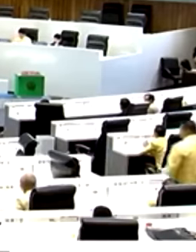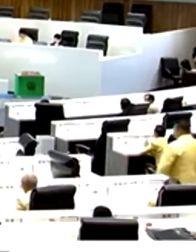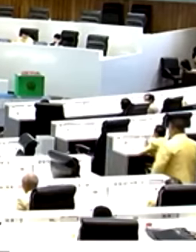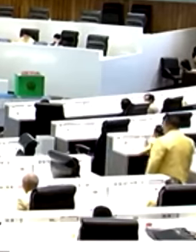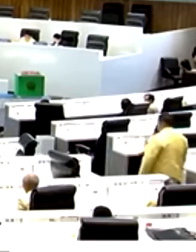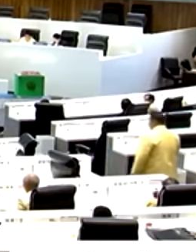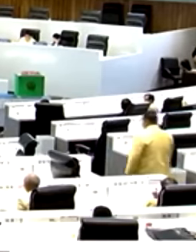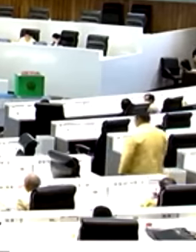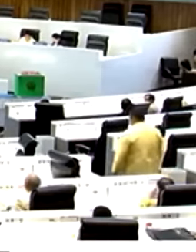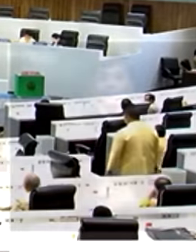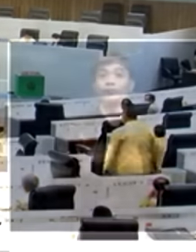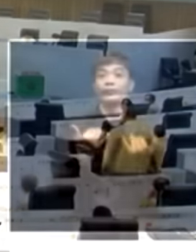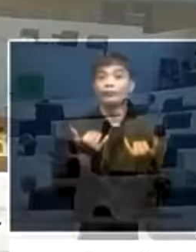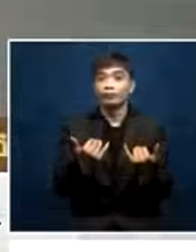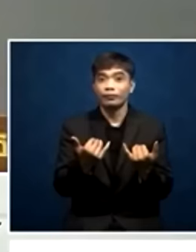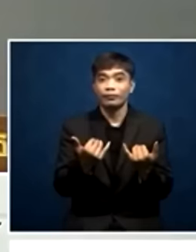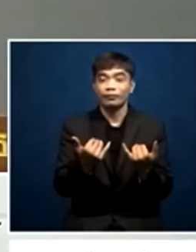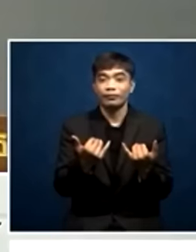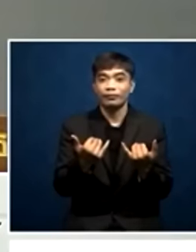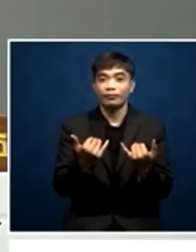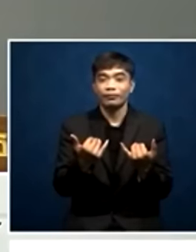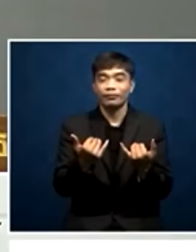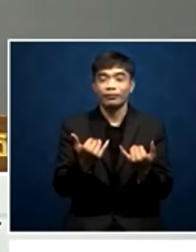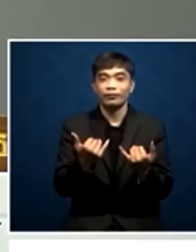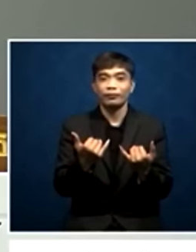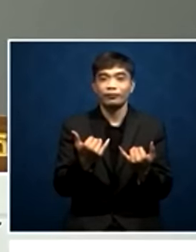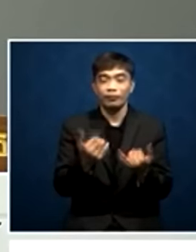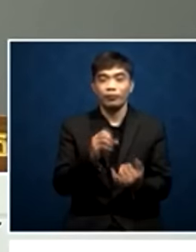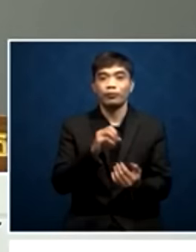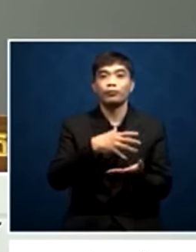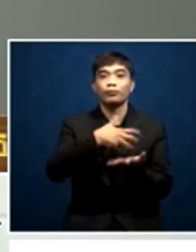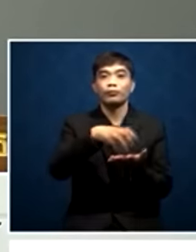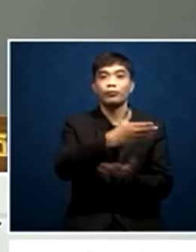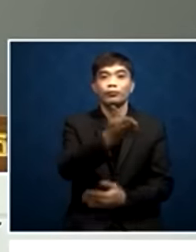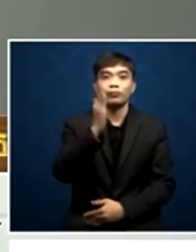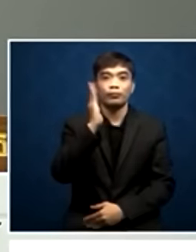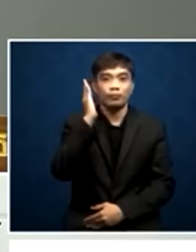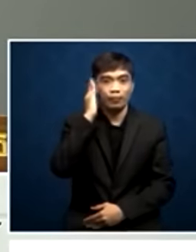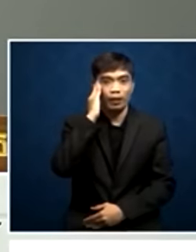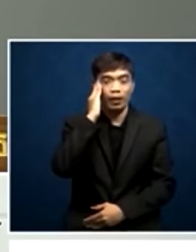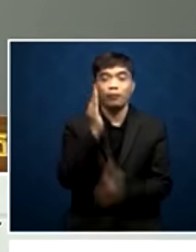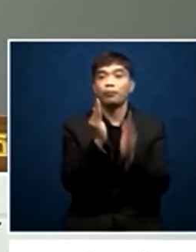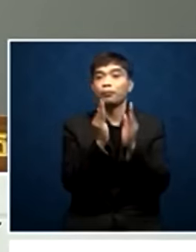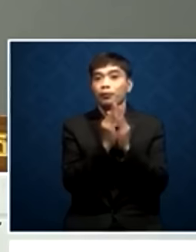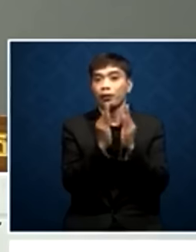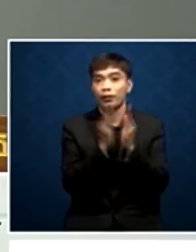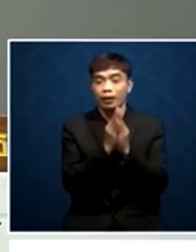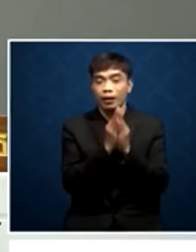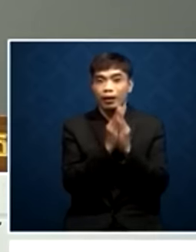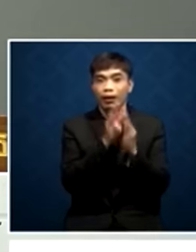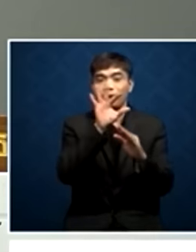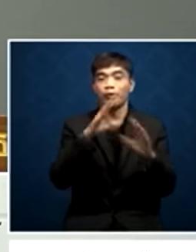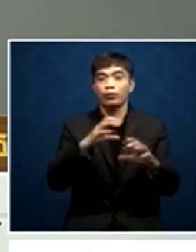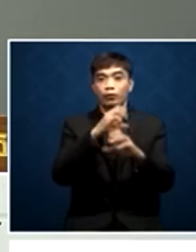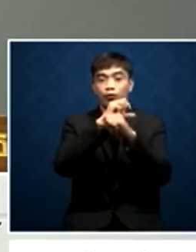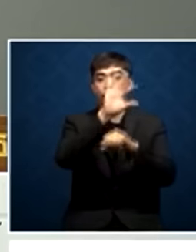ขออนุญาตที่จะแจ้งผลการออกเสียงลงคะแนนเลือกประธานวุฒิส